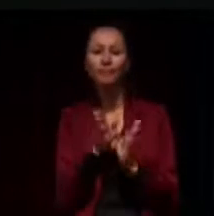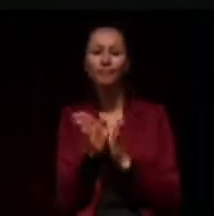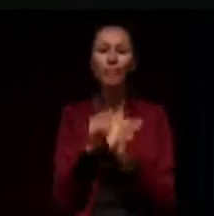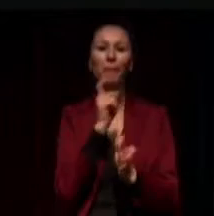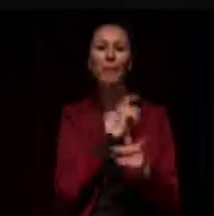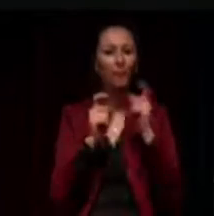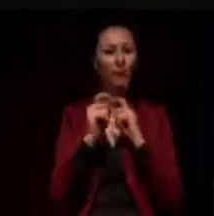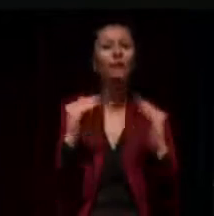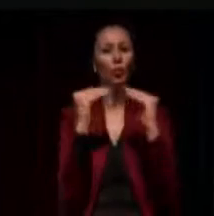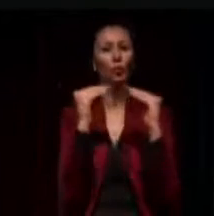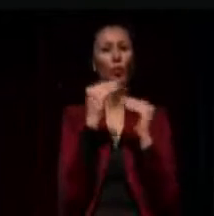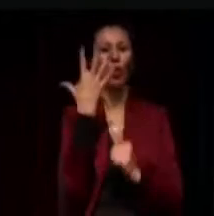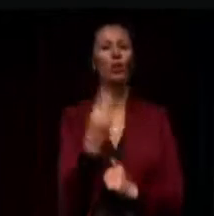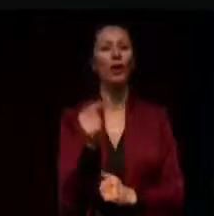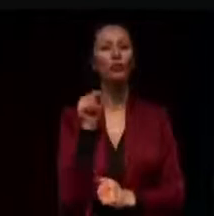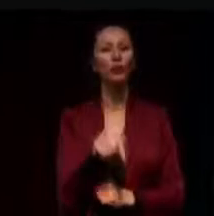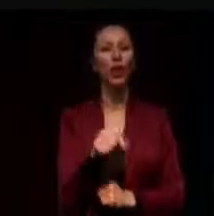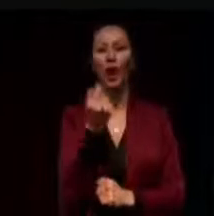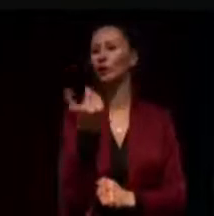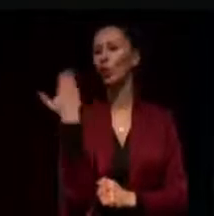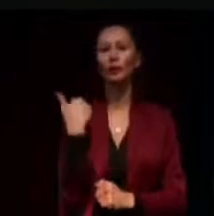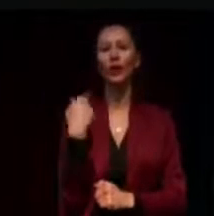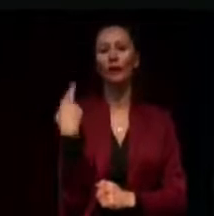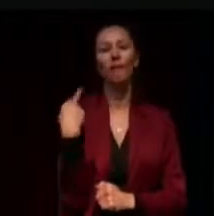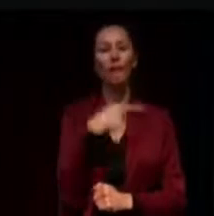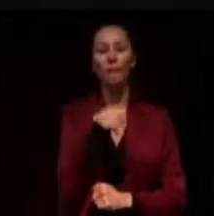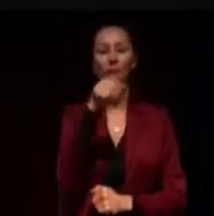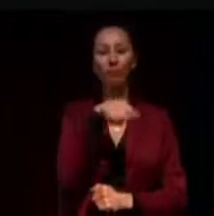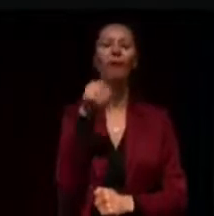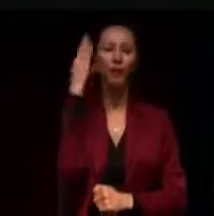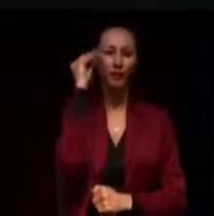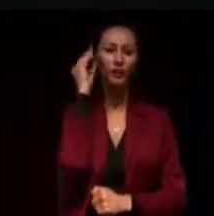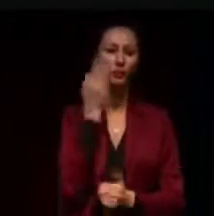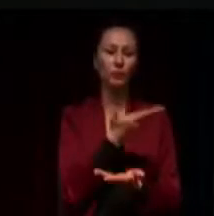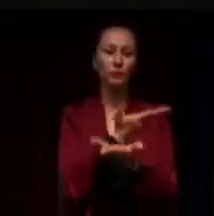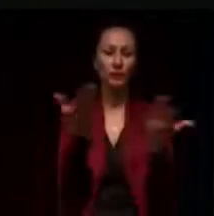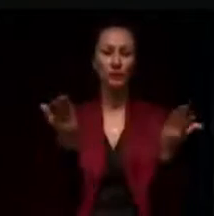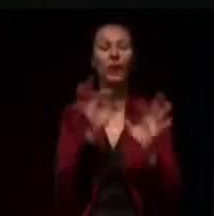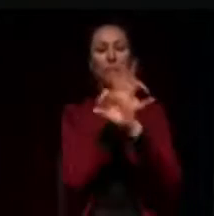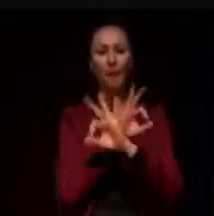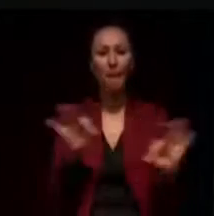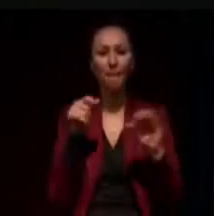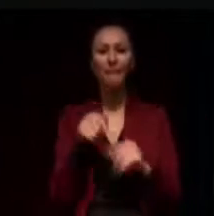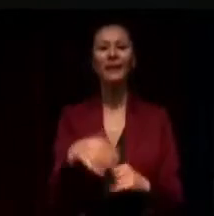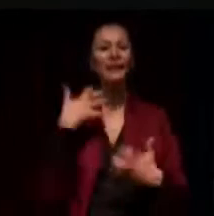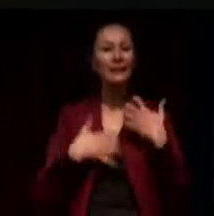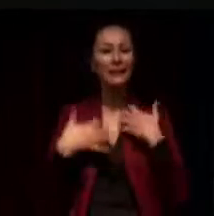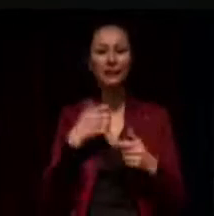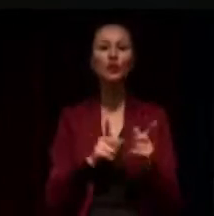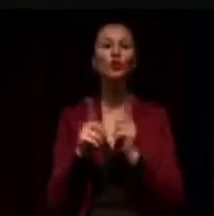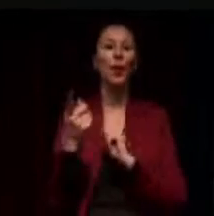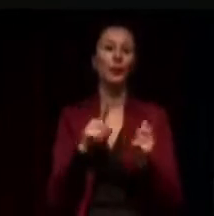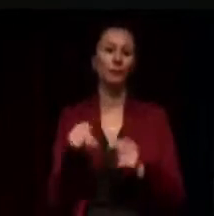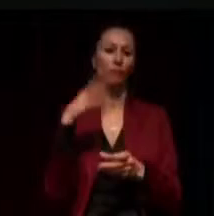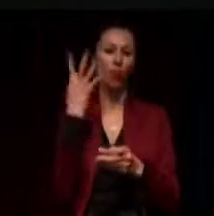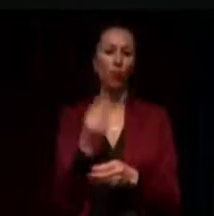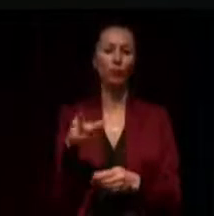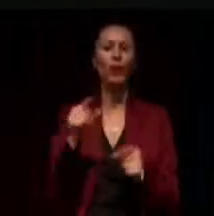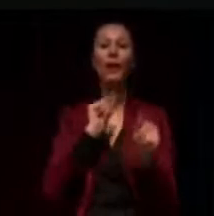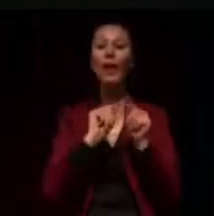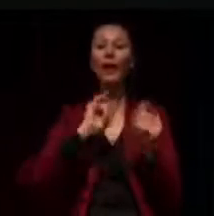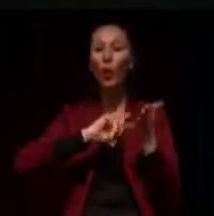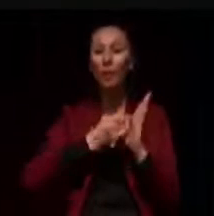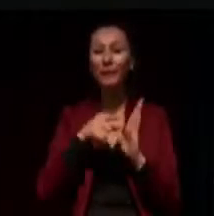ile tutturacağı az önceki rakamlardan da anlaşılmaktadır. Tamamıyla kriz yönetimi yürütmüştür.